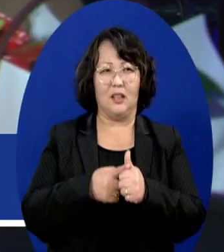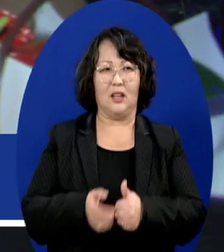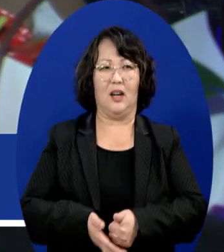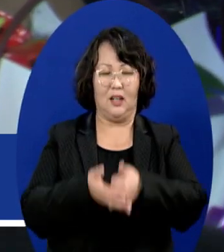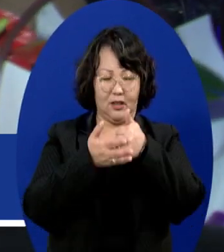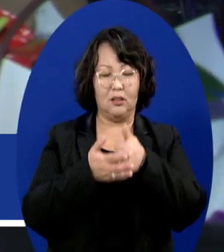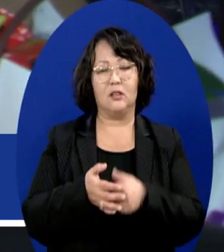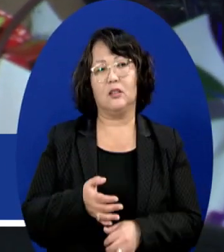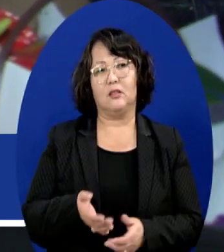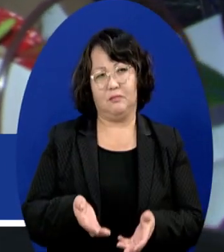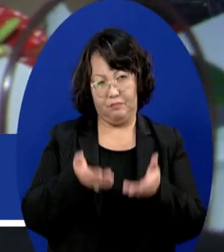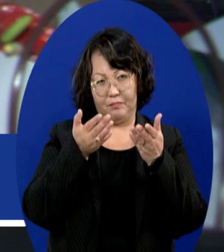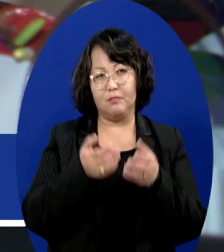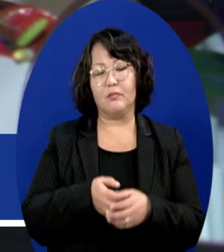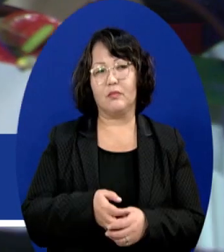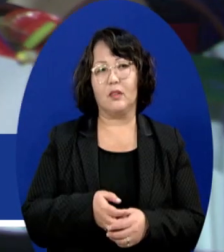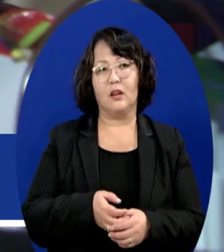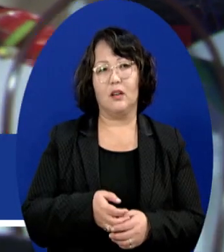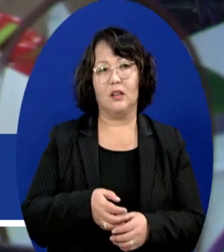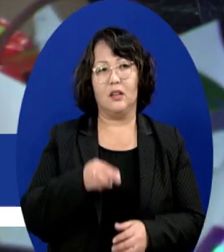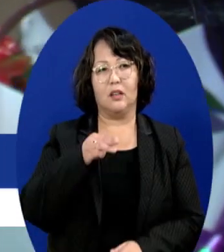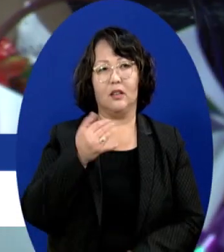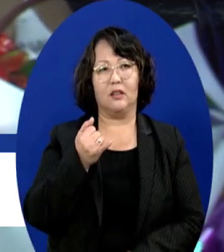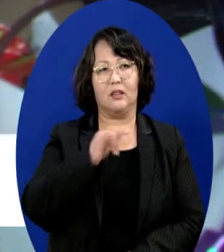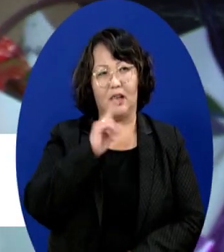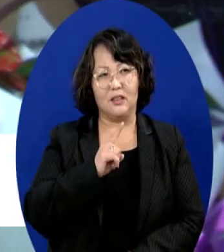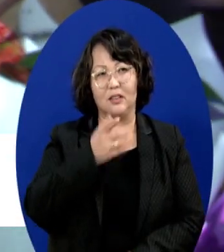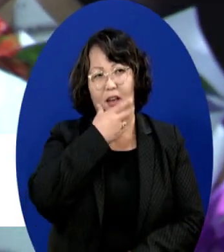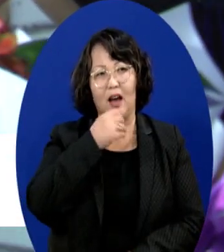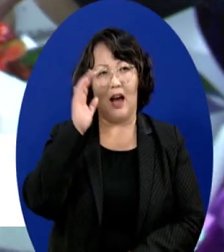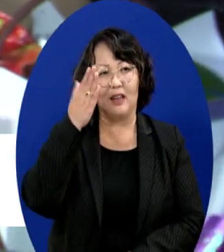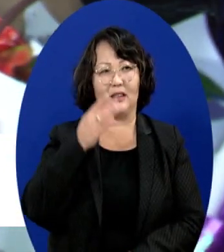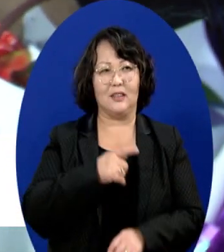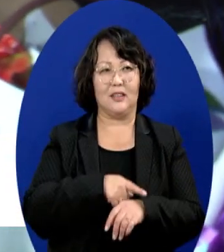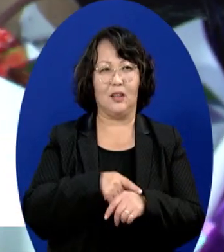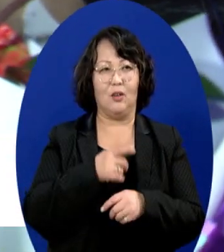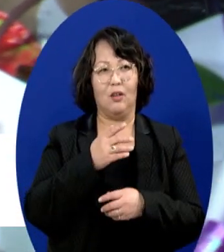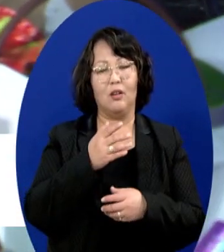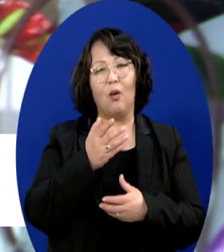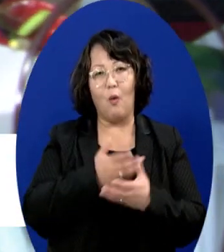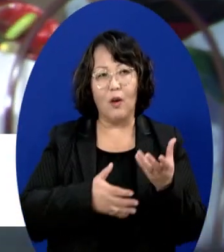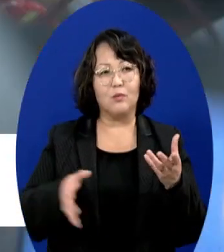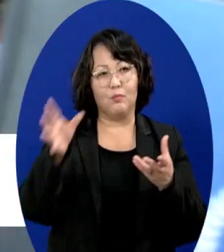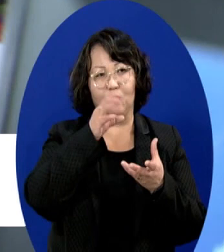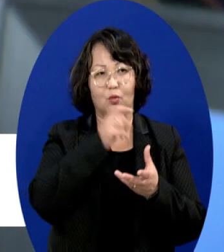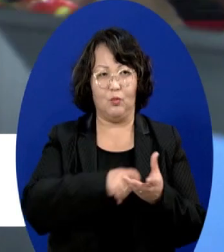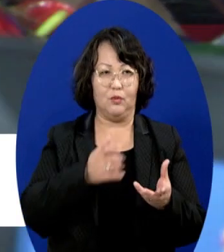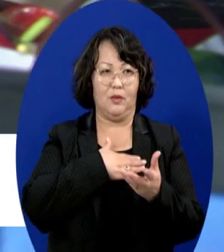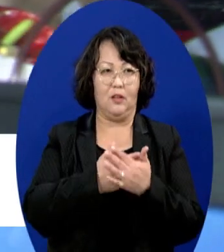амун энэ тайц энэ алтай акшн хуваалцсан бүхэл уран бүтээлчд баярлалаа. Энэ кино 2